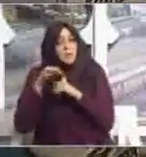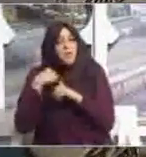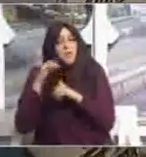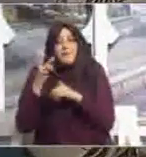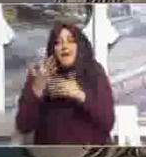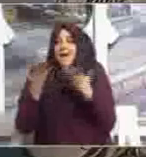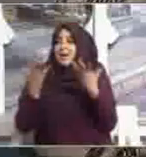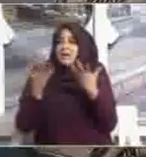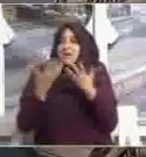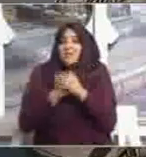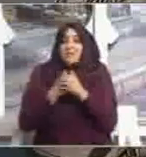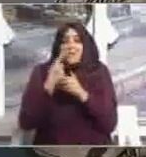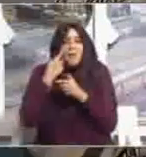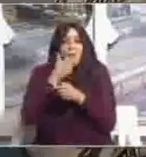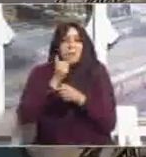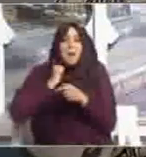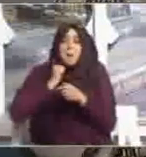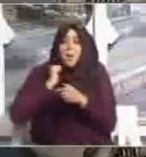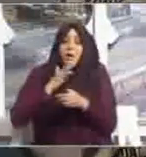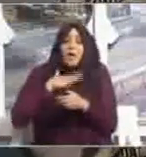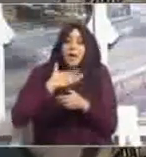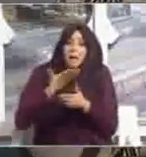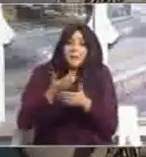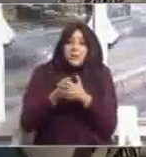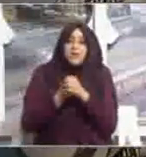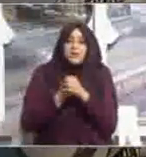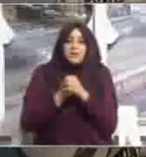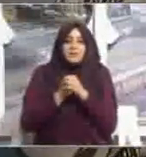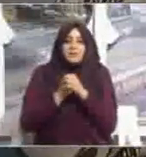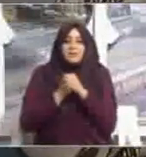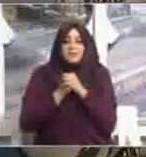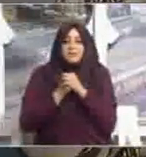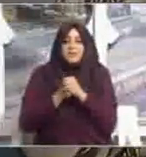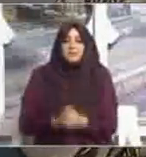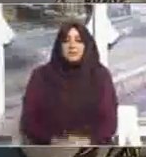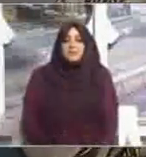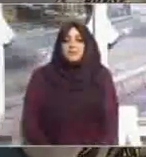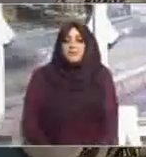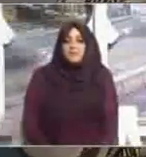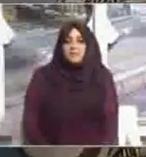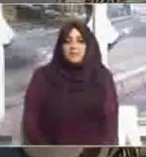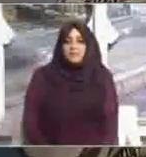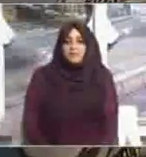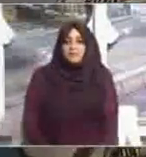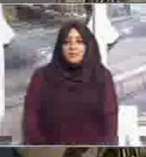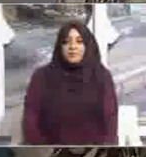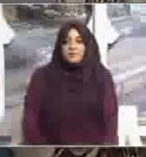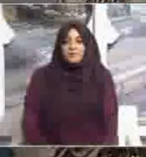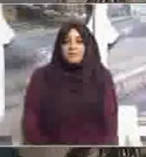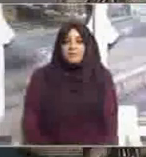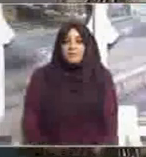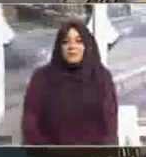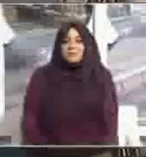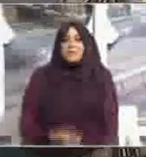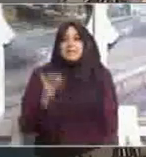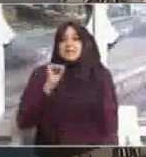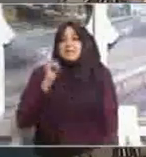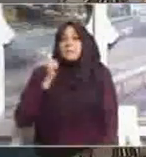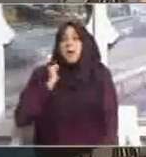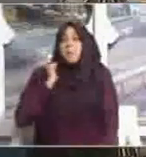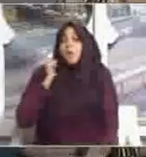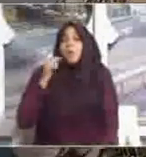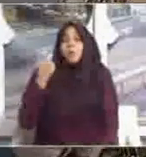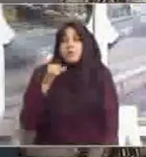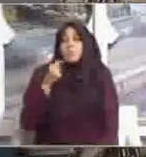وكذا مشينا وغلط وكذا، شوف يما مسكينه تحبكم يدي دعوه خير خير. ايه ويما تحبكم مسكينه وكذا، وكان جات عندها تعطيكم ما تقول لها